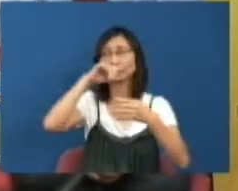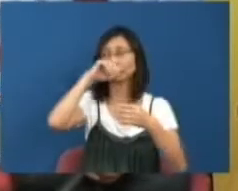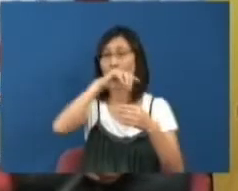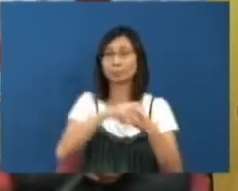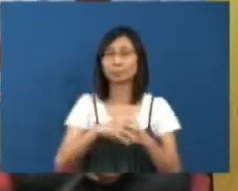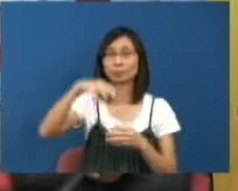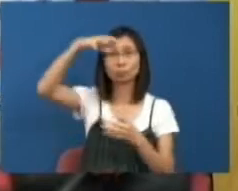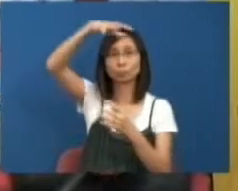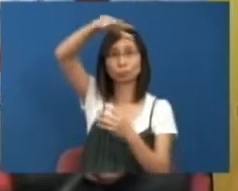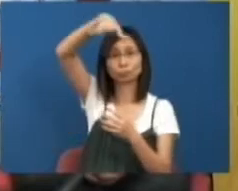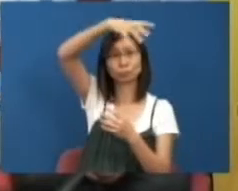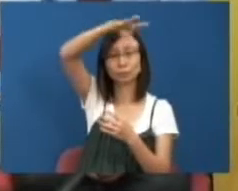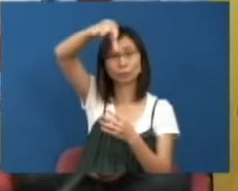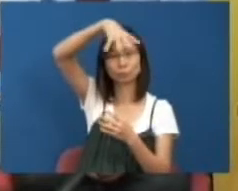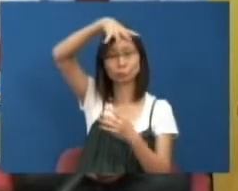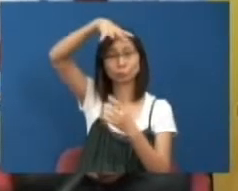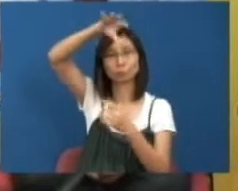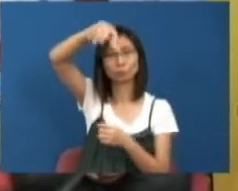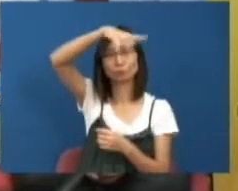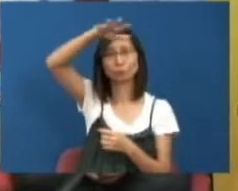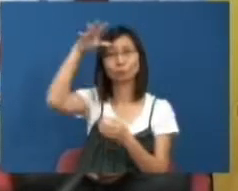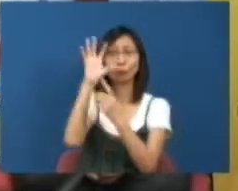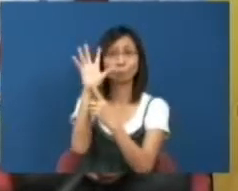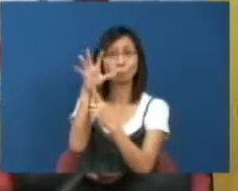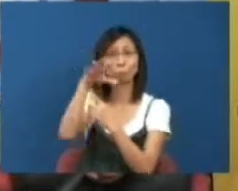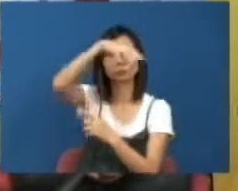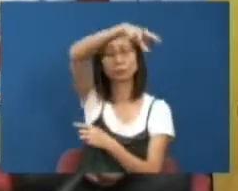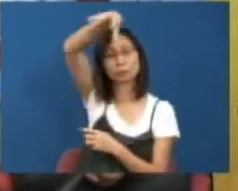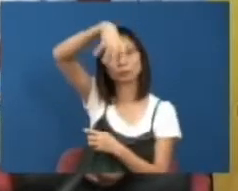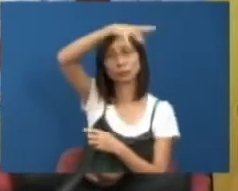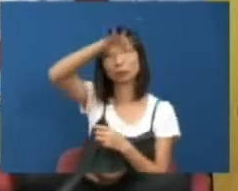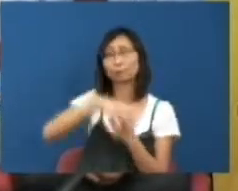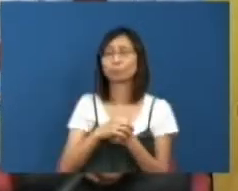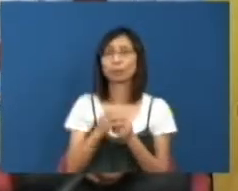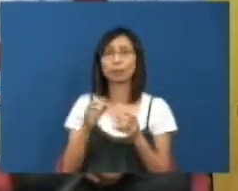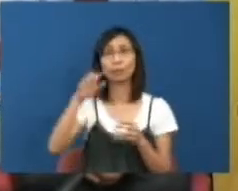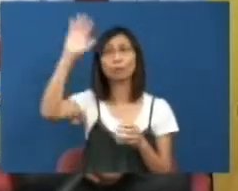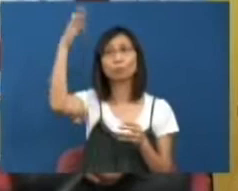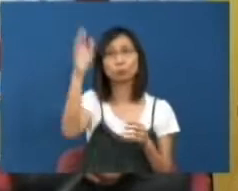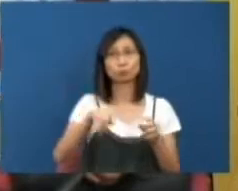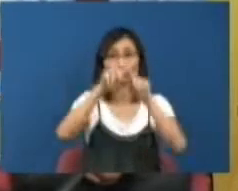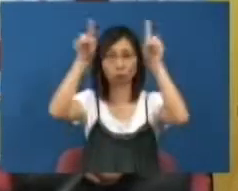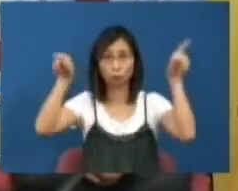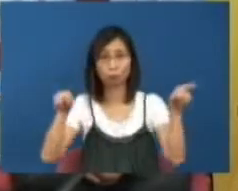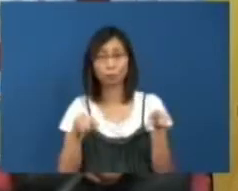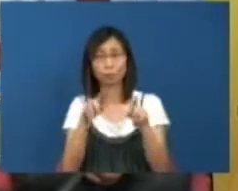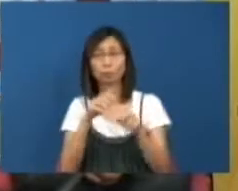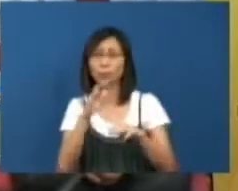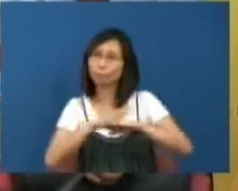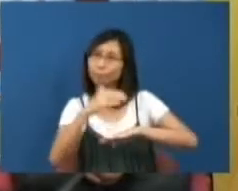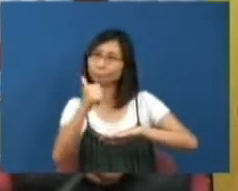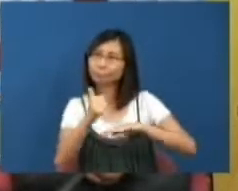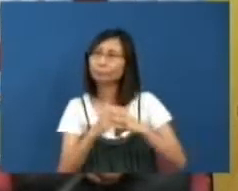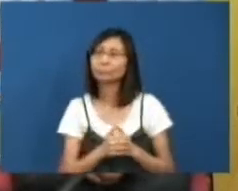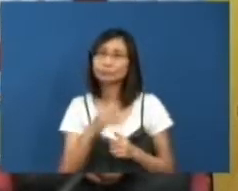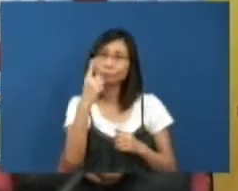空氣嘅對流咧，已經就非常之有效噶啦嘛。 係啊，同埋蒲職，我真係話，我真係唔使講得遠嘅地方，就係講一個鐘